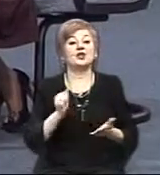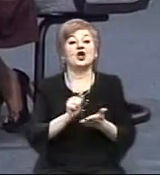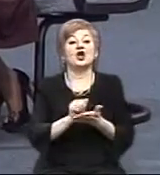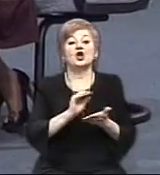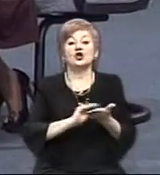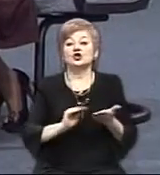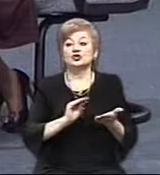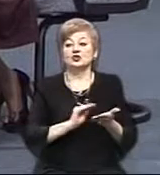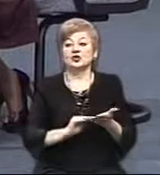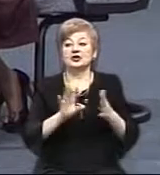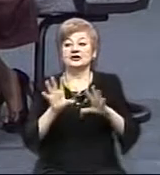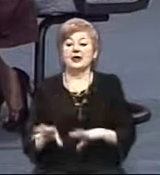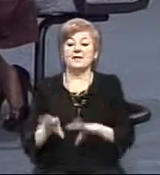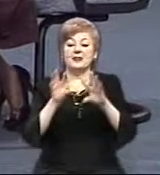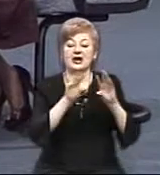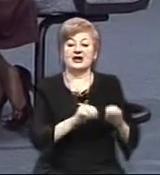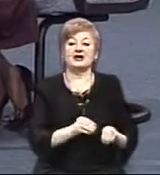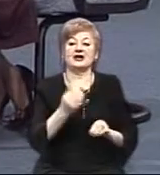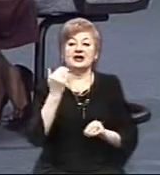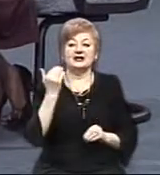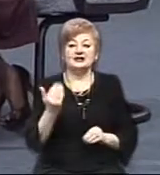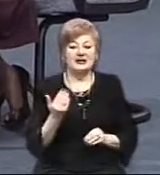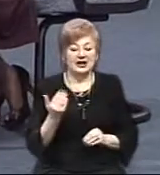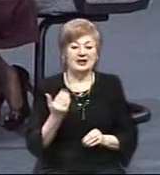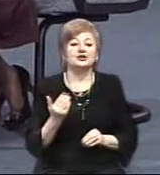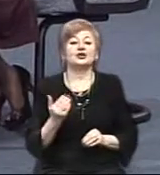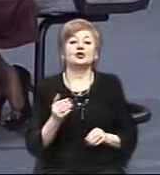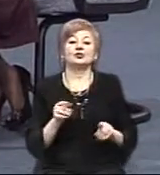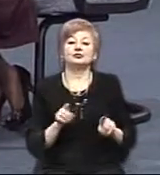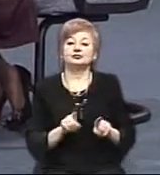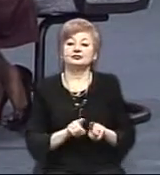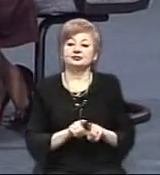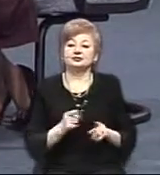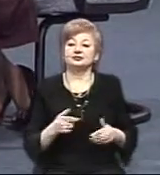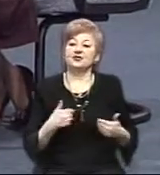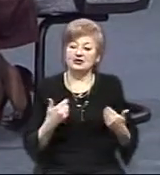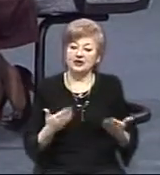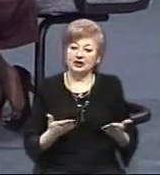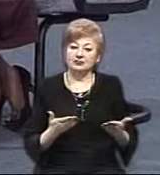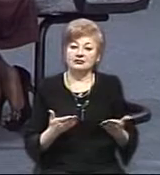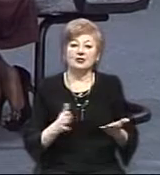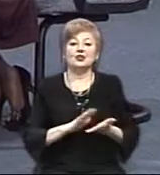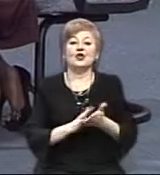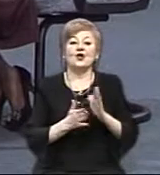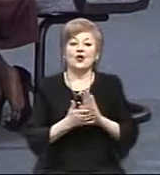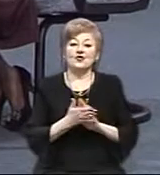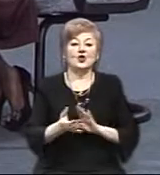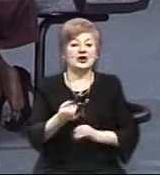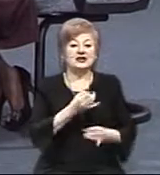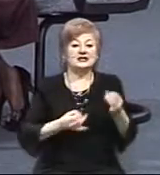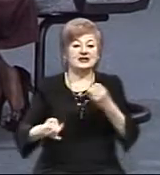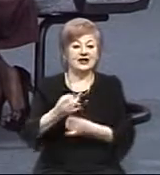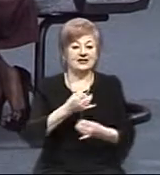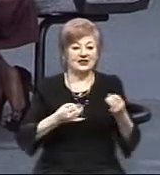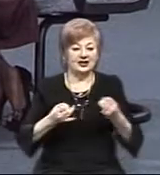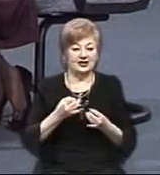журналістці, переселенці. Ну, маю сказати, що і Настя теж переселенка. Нові запорізьці, ми так вже домовилися говорити, і вже, ну, щонайменш 4 роки